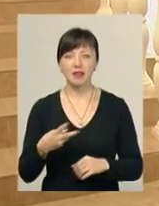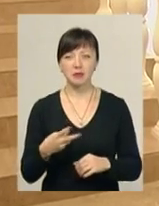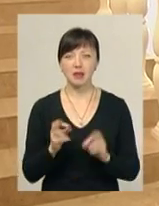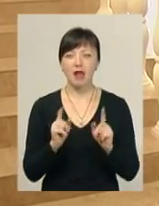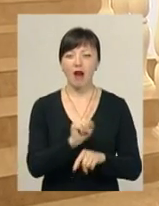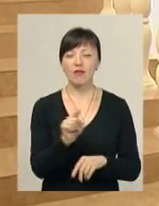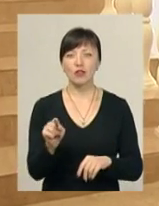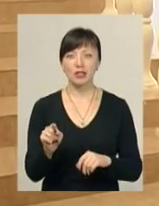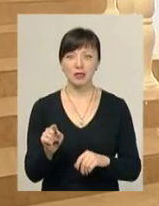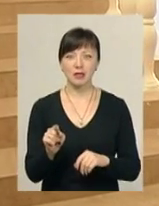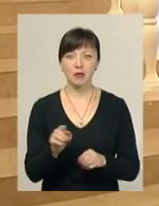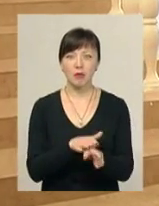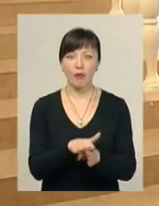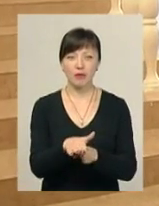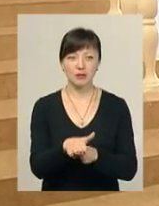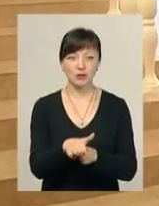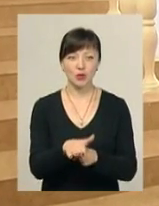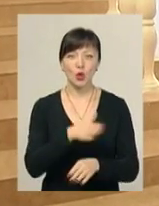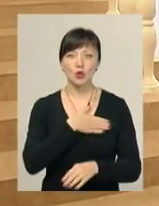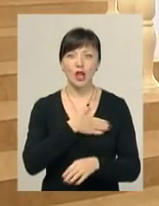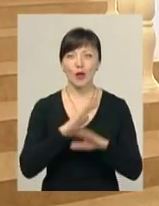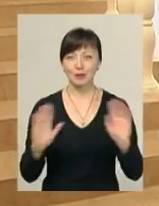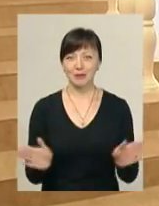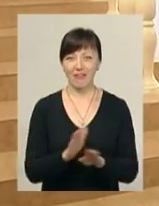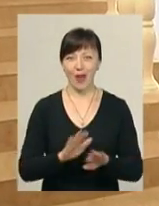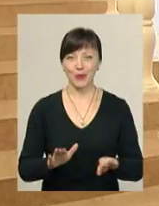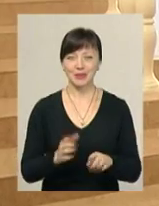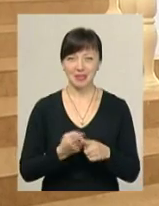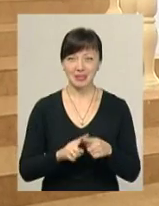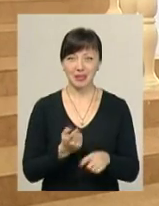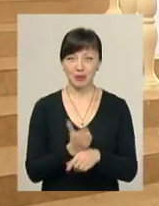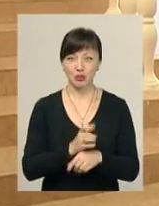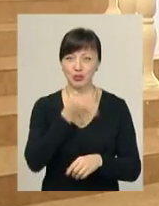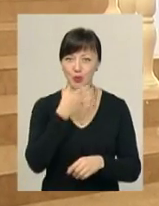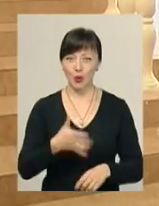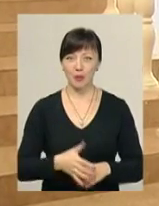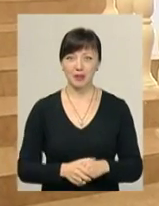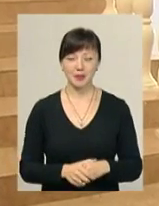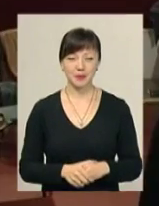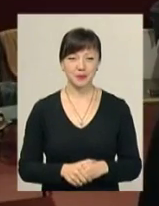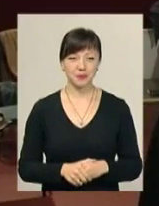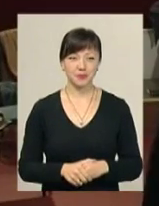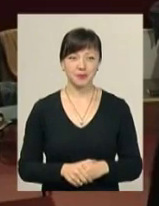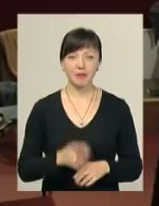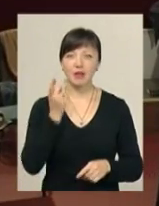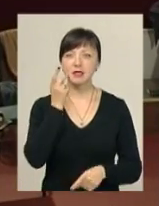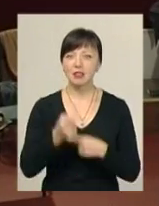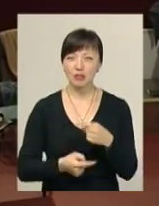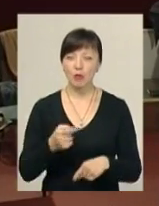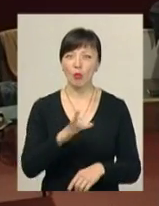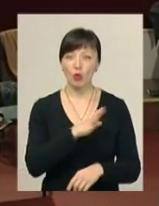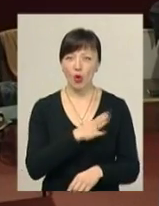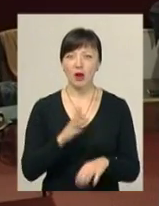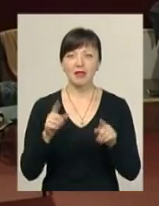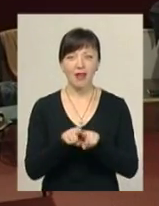як вони повністю душею співають. Це мені найбільше сподобалось в хоресті. Завжди і було, і